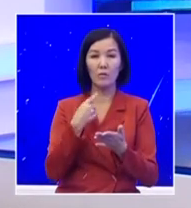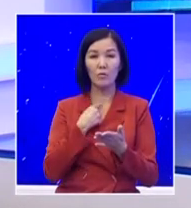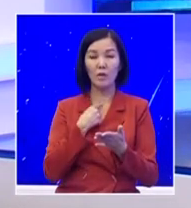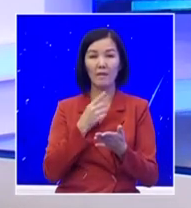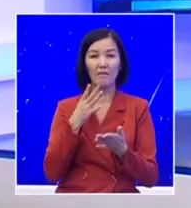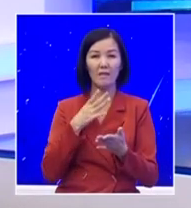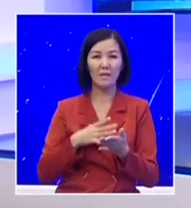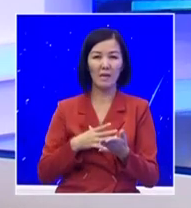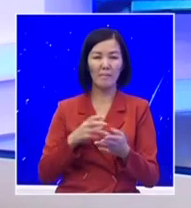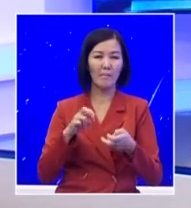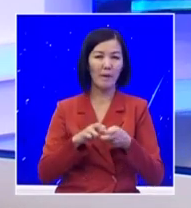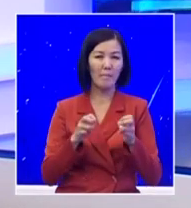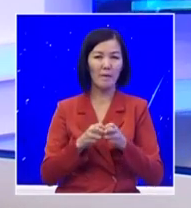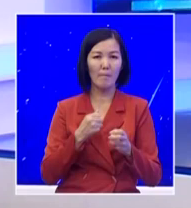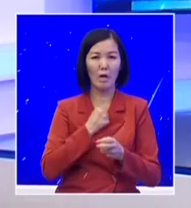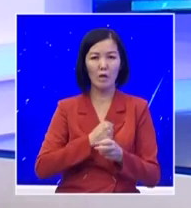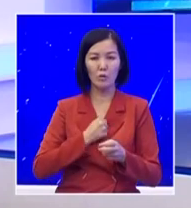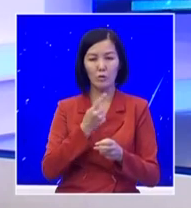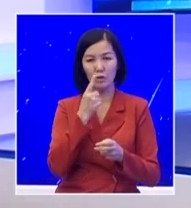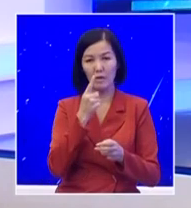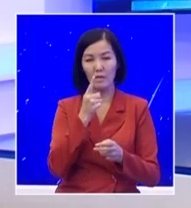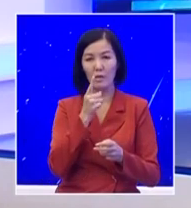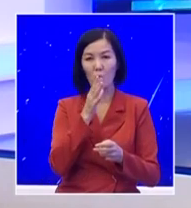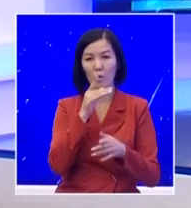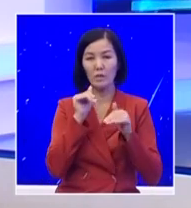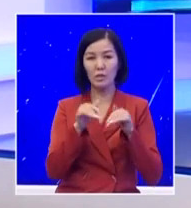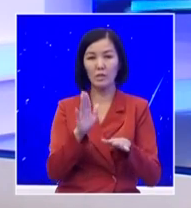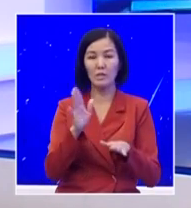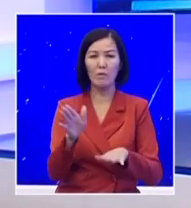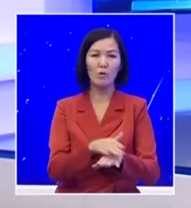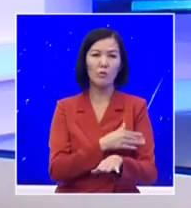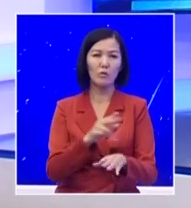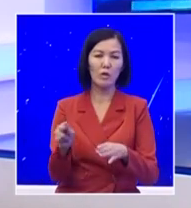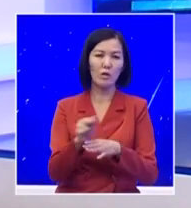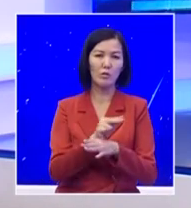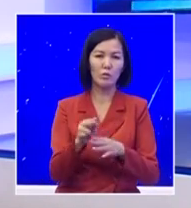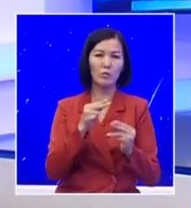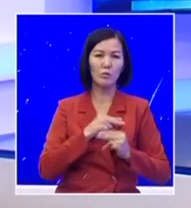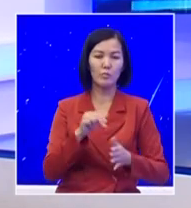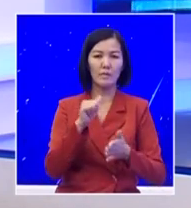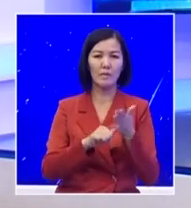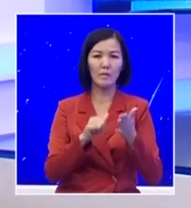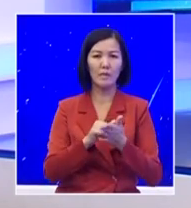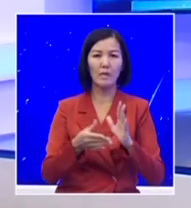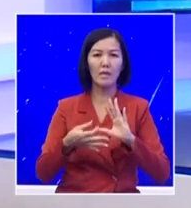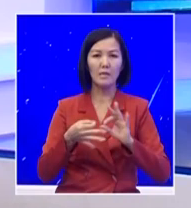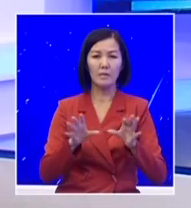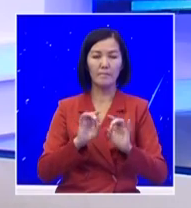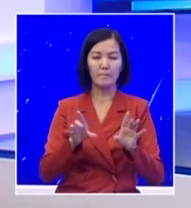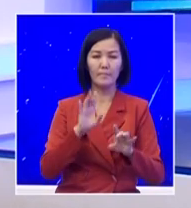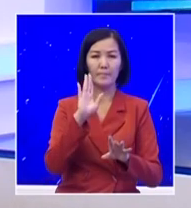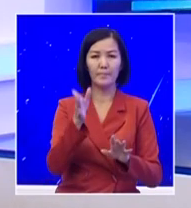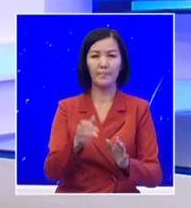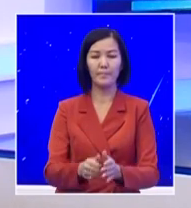төзімін тауысқан бұл мәселелер жуық арада шешілеме. Ұзаққа созылған жол жөндеу жұмыстарының себеп салдарын Меруерт Қыдырбайқызы